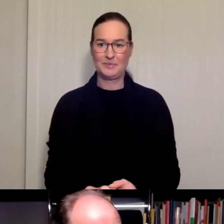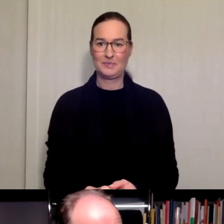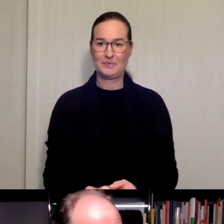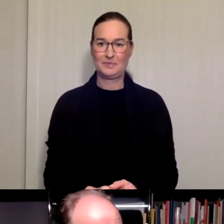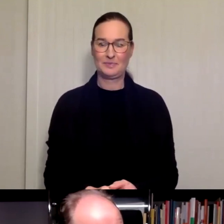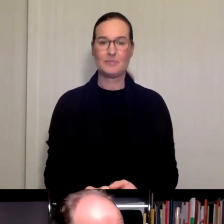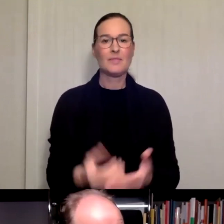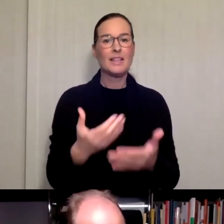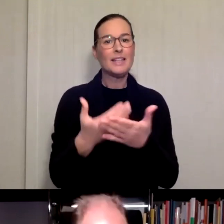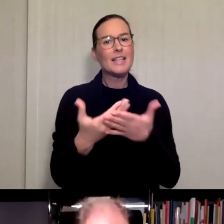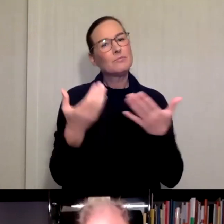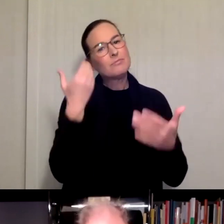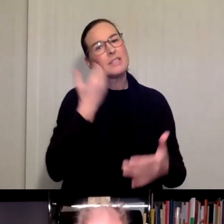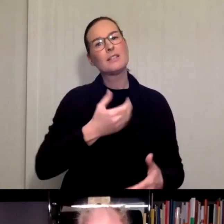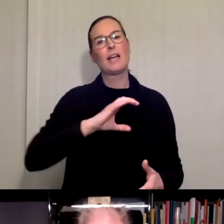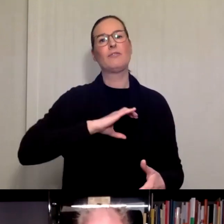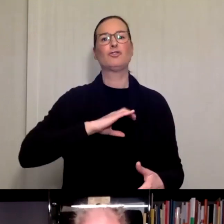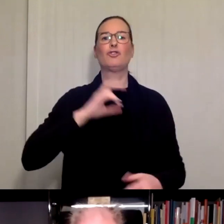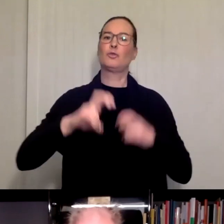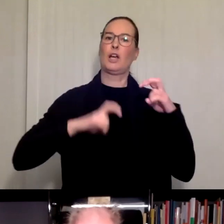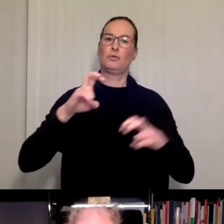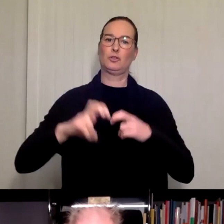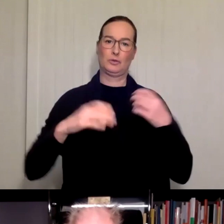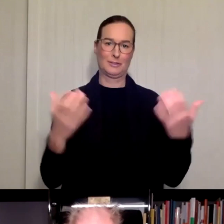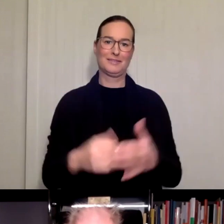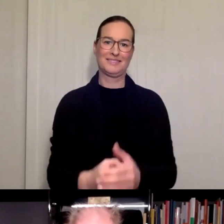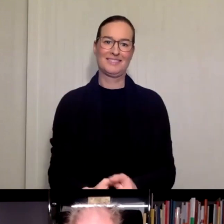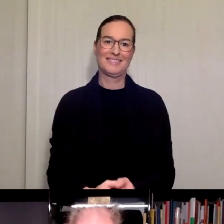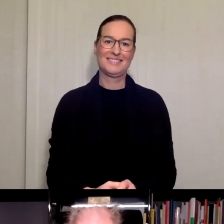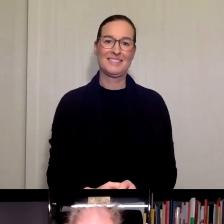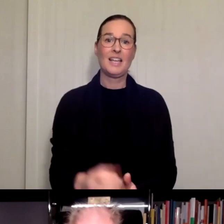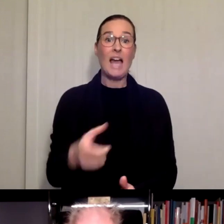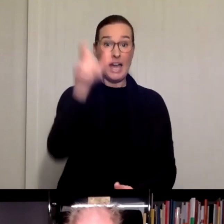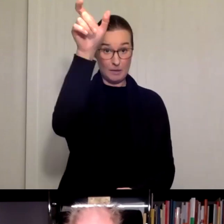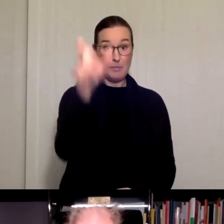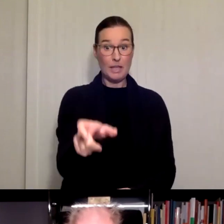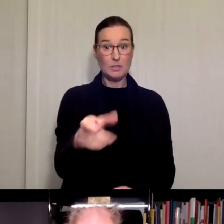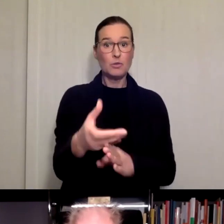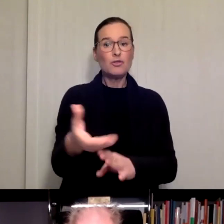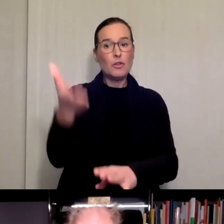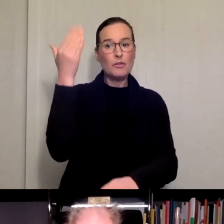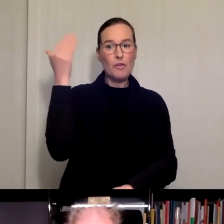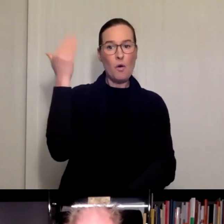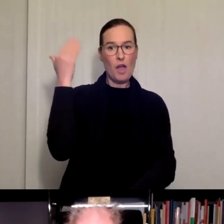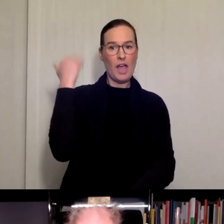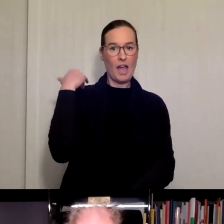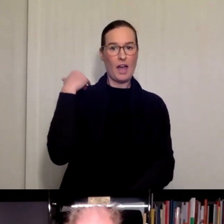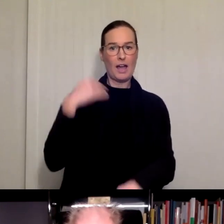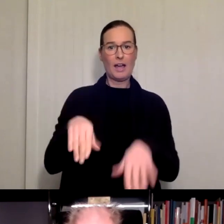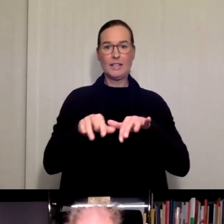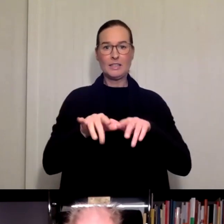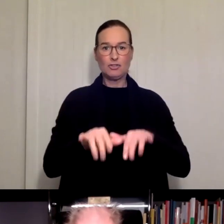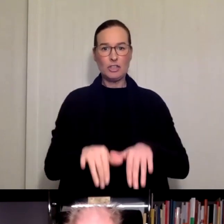von daher nutzen Sie die Chance. Einer hat auch im Vorfeld geschrieben, das ist das